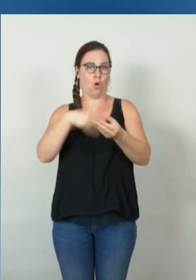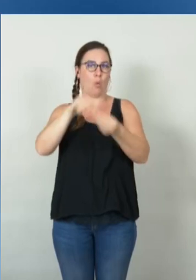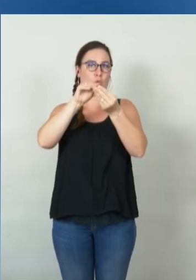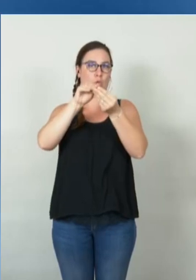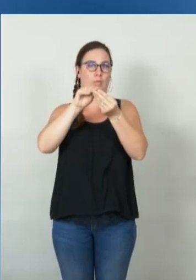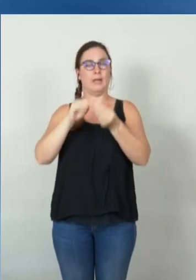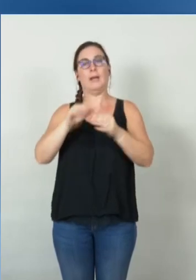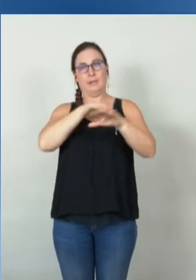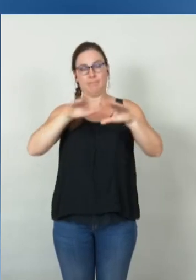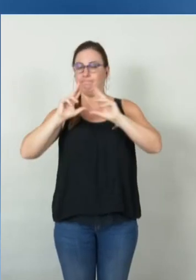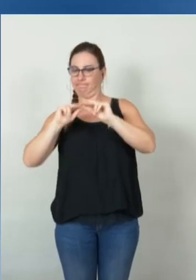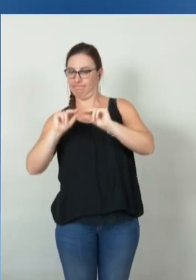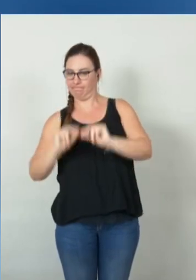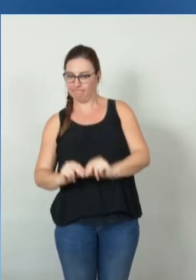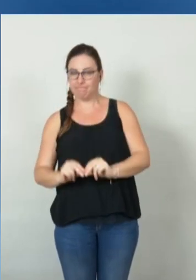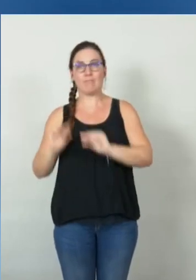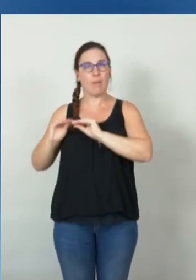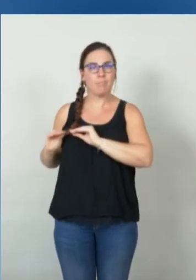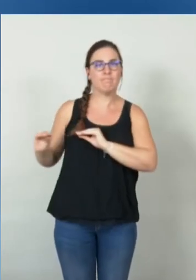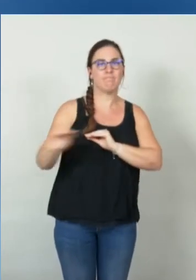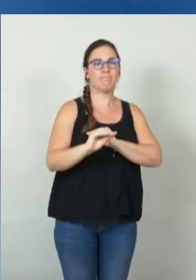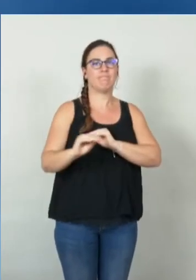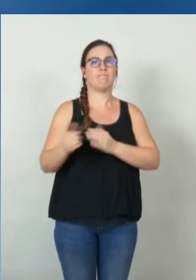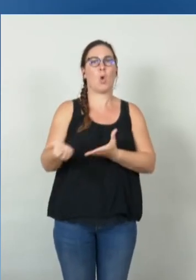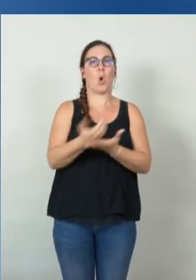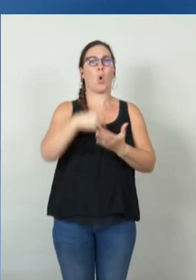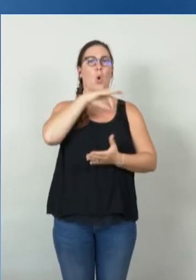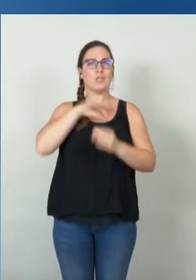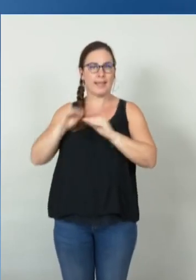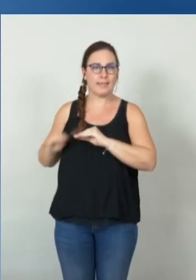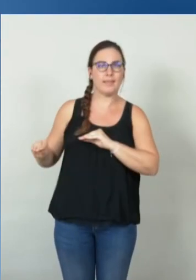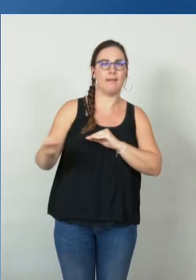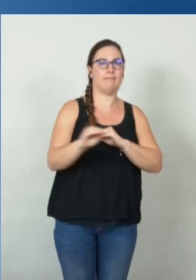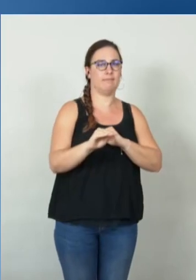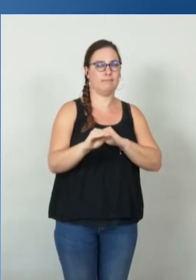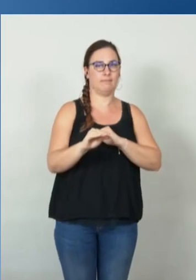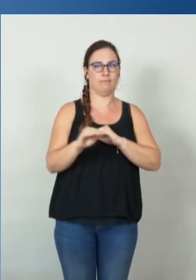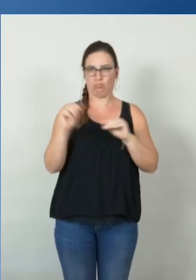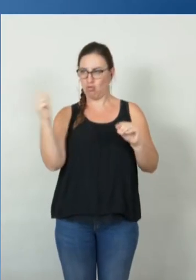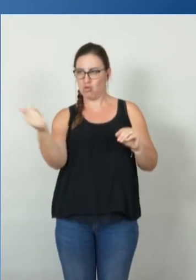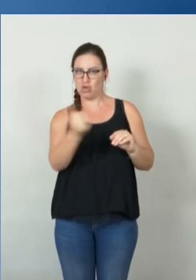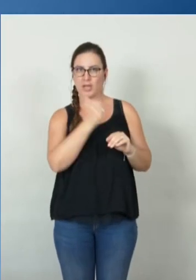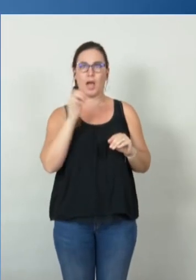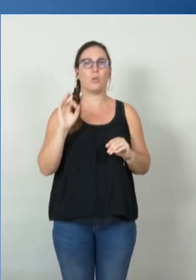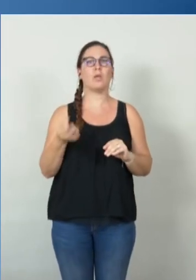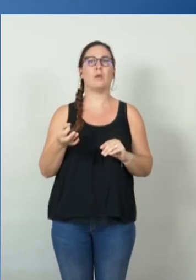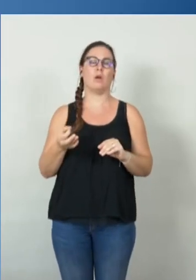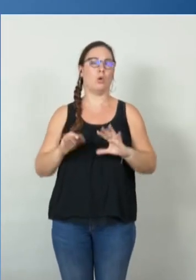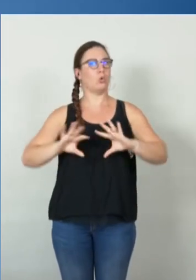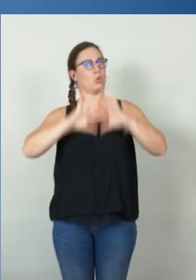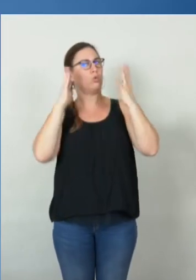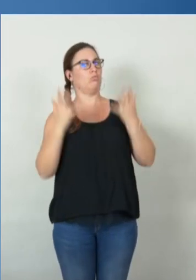explique par le différé de certaines recettes vous l'avez dit tous les groupes et donc les choses doivent